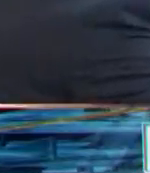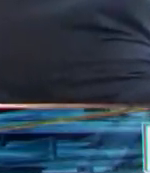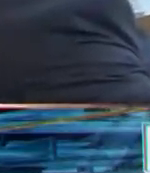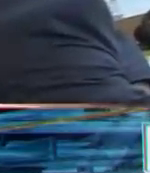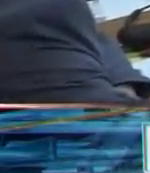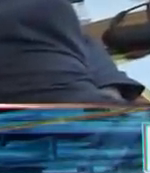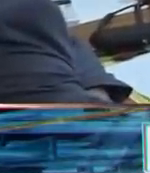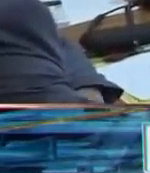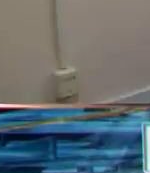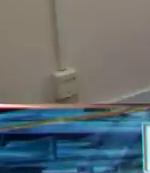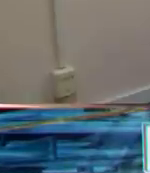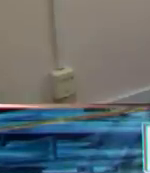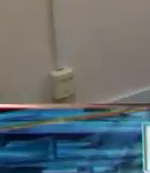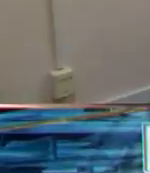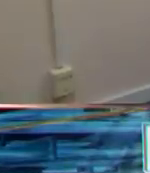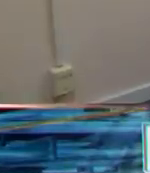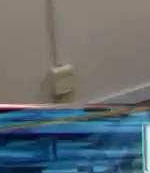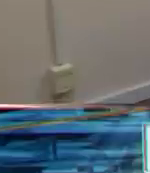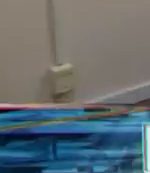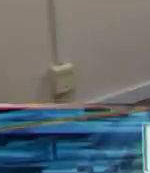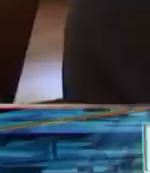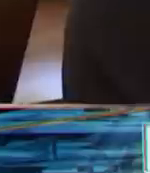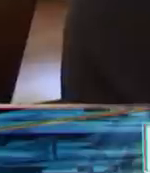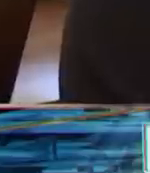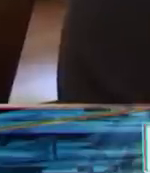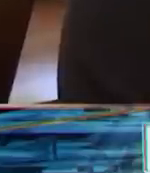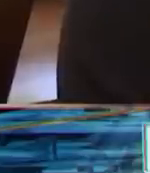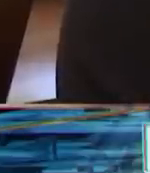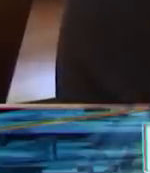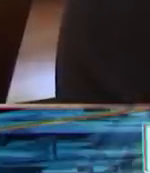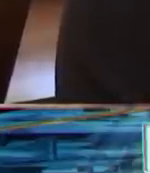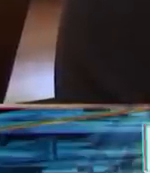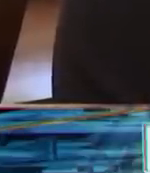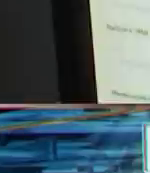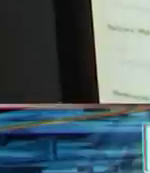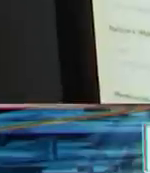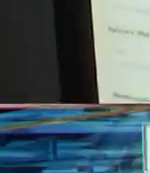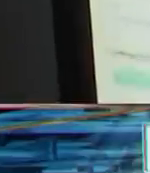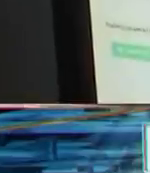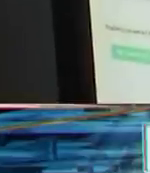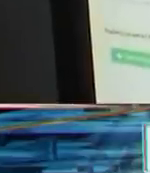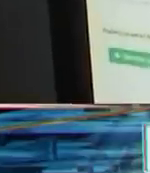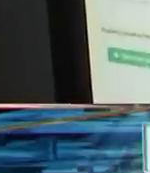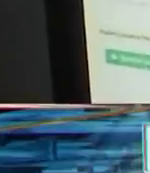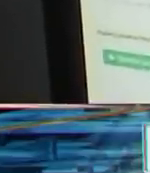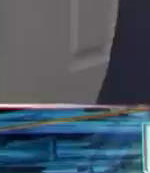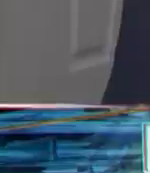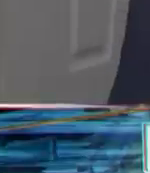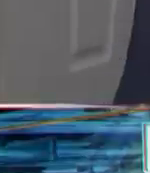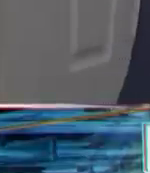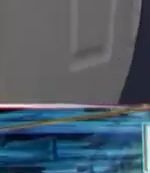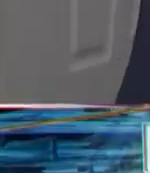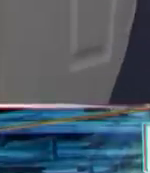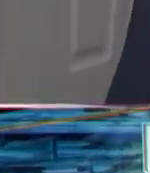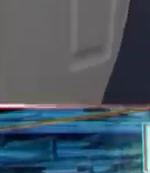Қырғекмін 500 тенге көлемі тоқтатылды. Төтенші жағдай аяқталып, карантин режимі женгілдетілді. Жұмыс орындары біртінде башылып жатыр. Бүгінгі